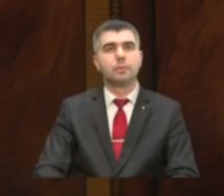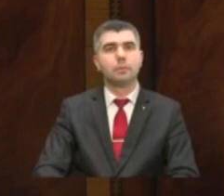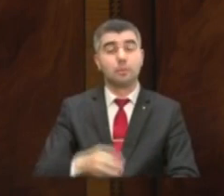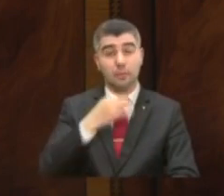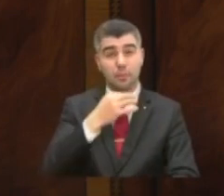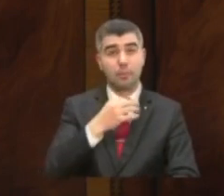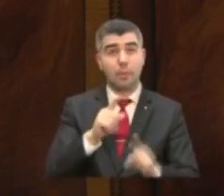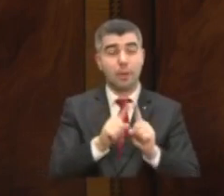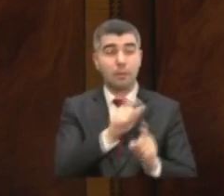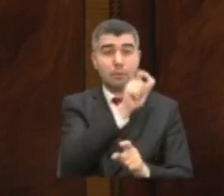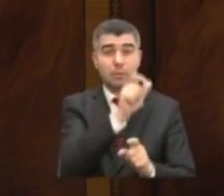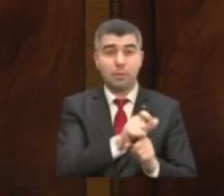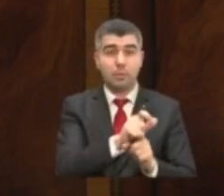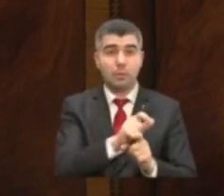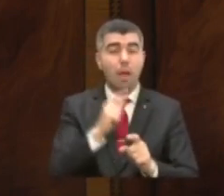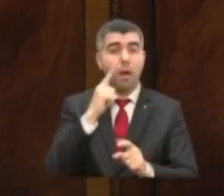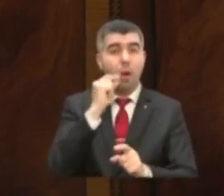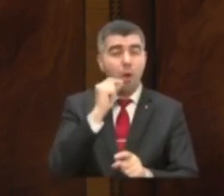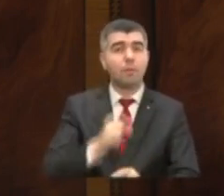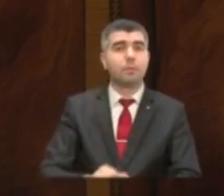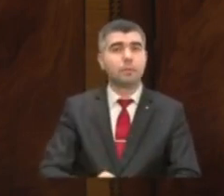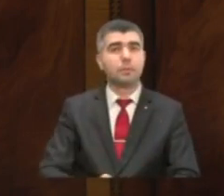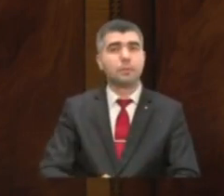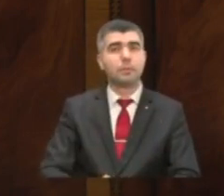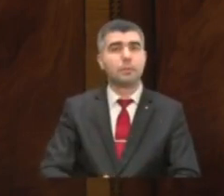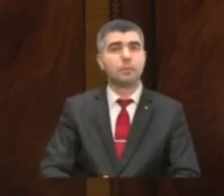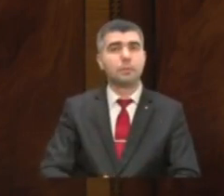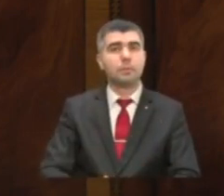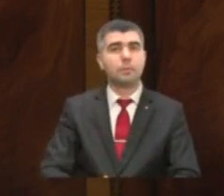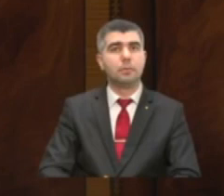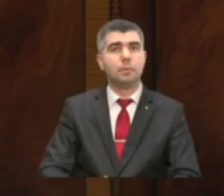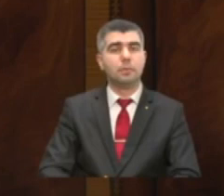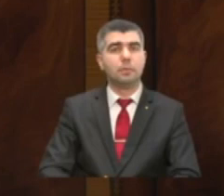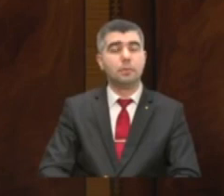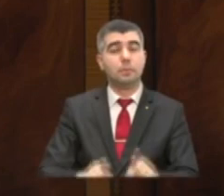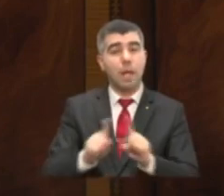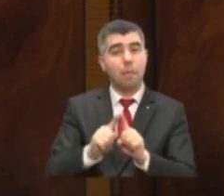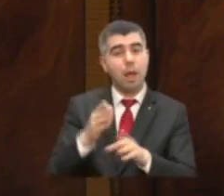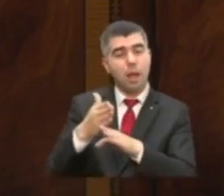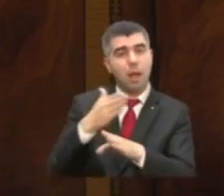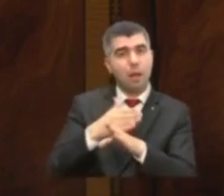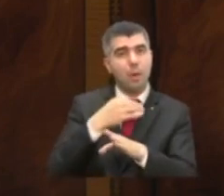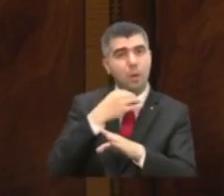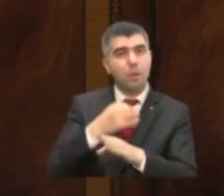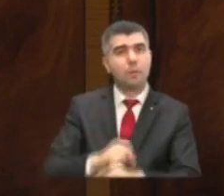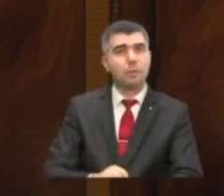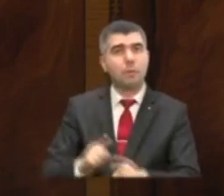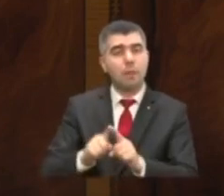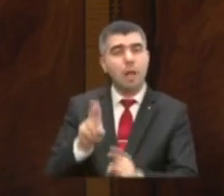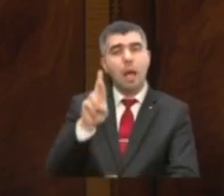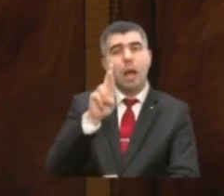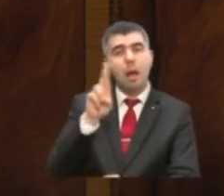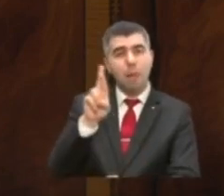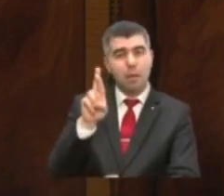كأقول للسيد النائب المحترم سيد الرئيس، كنقول له لتخذك بلا ما وقع في مدينة الرباط وفي